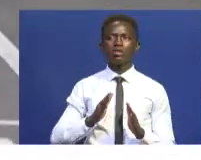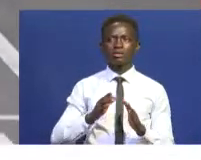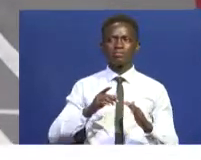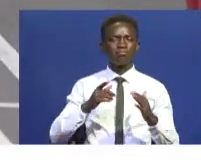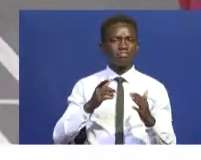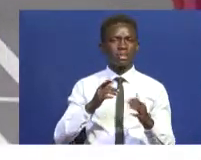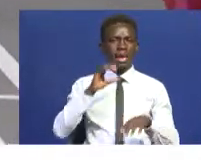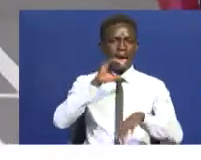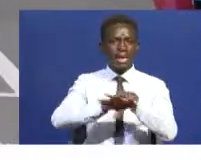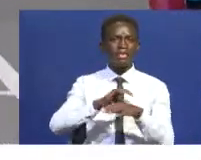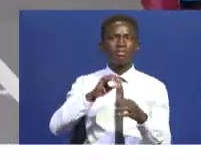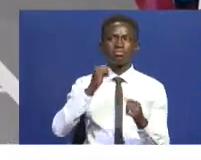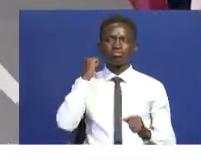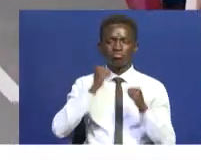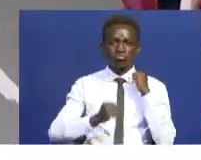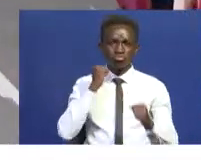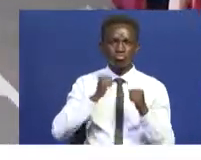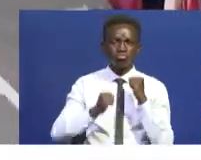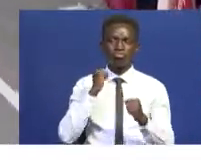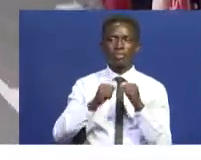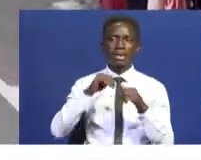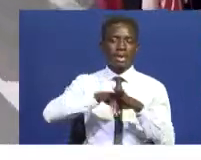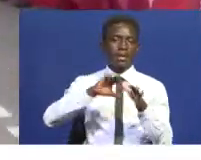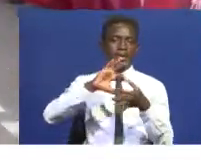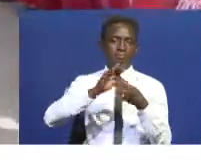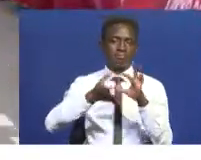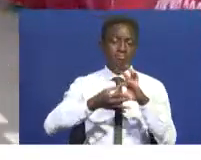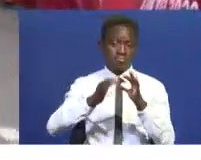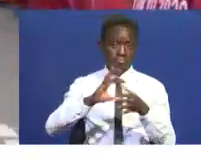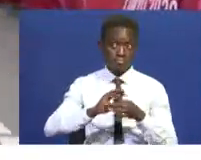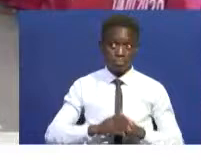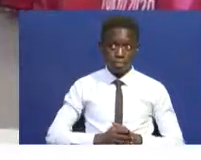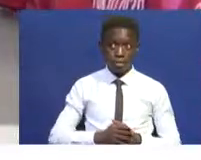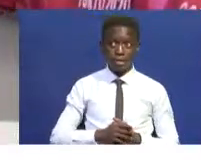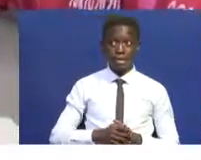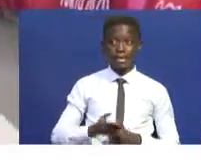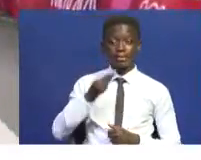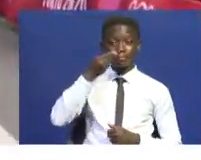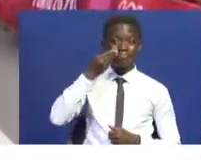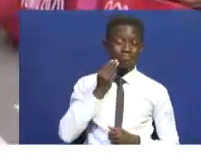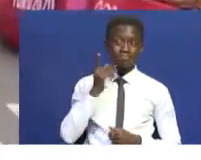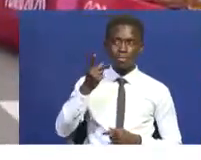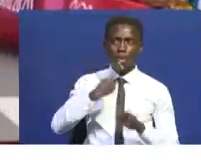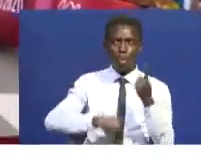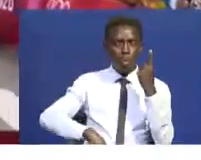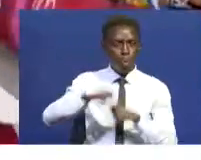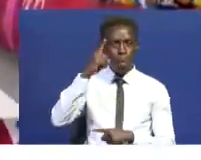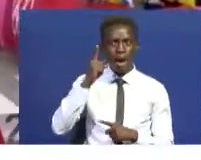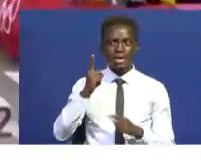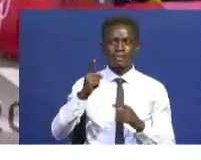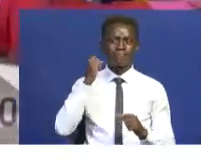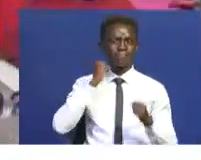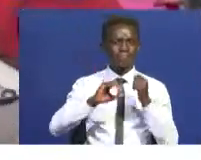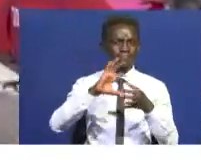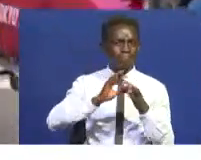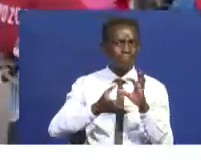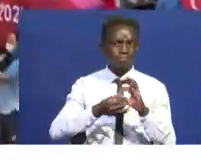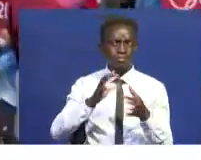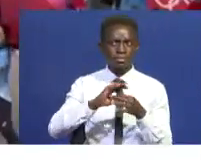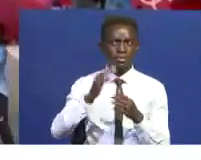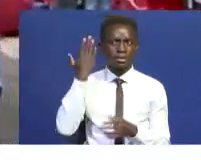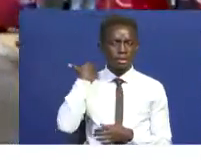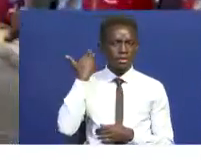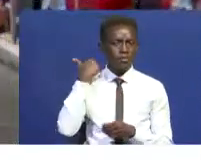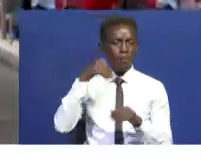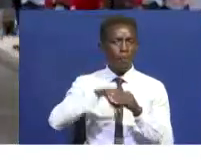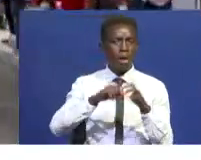za marathoni katika mchezo wa Olimpiki. Kipchoge alishinda mbio hizo kwenye michezo ya Olimpiki jijini Tokyo kwa muda wa